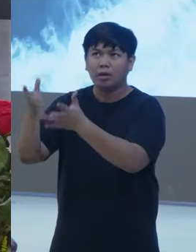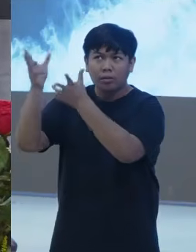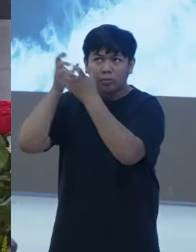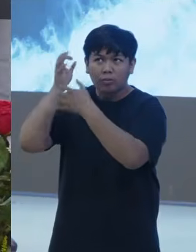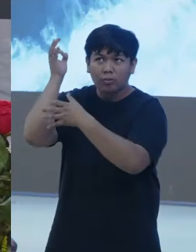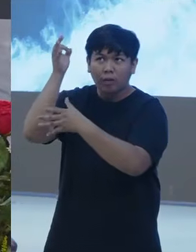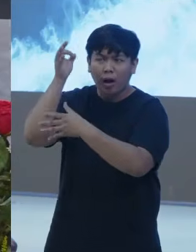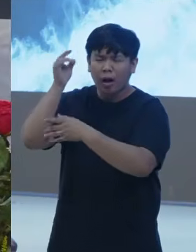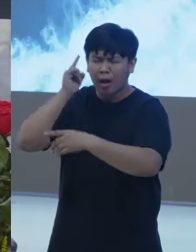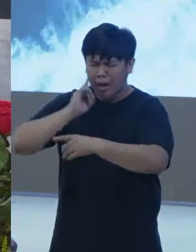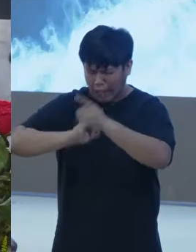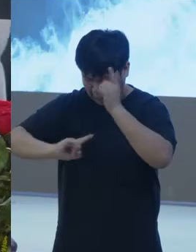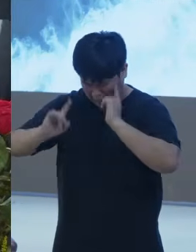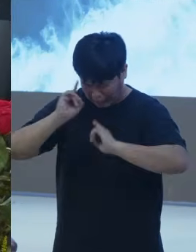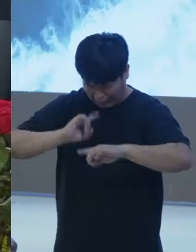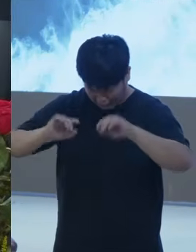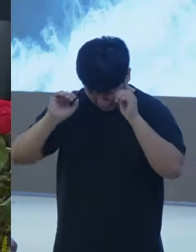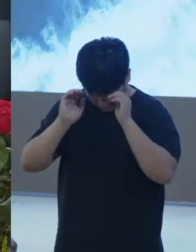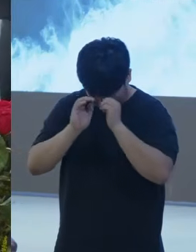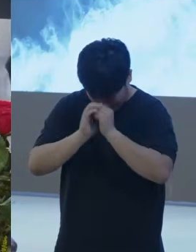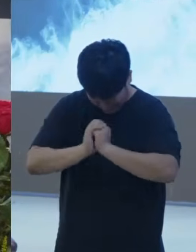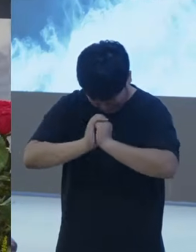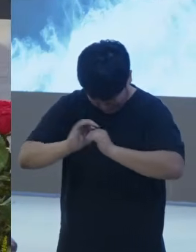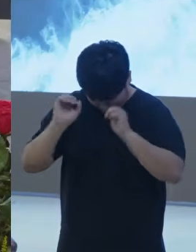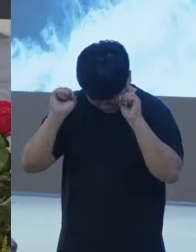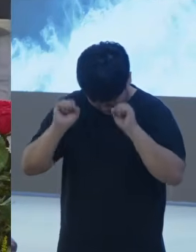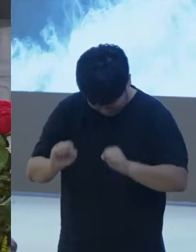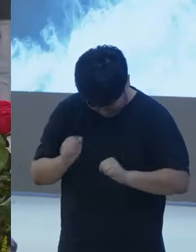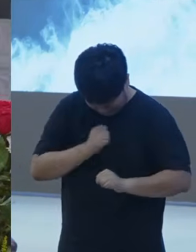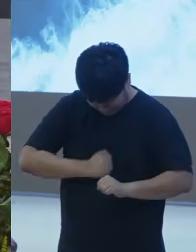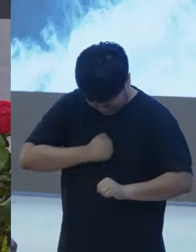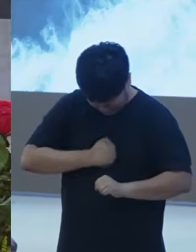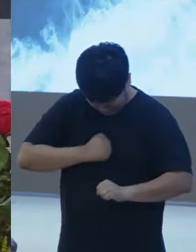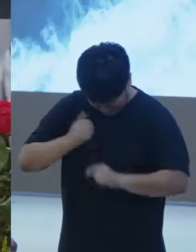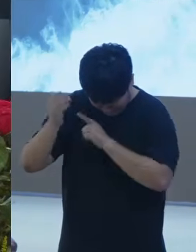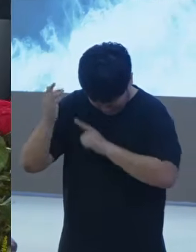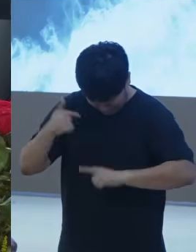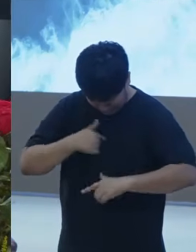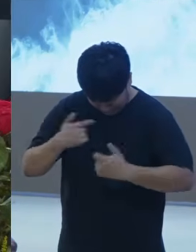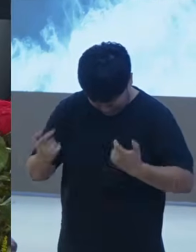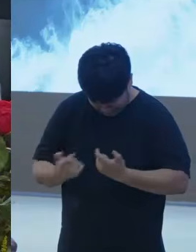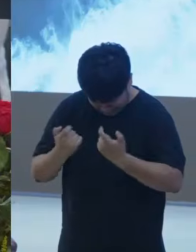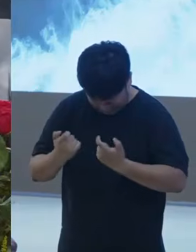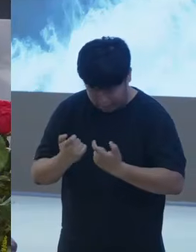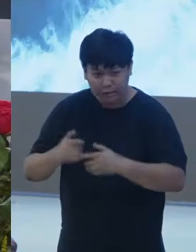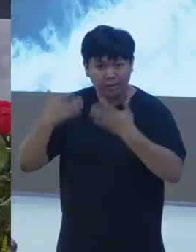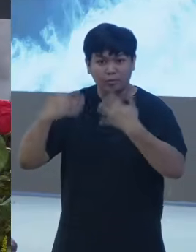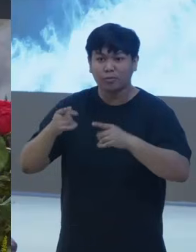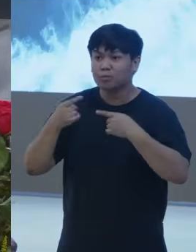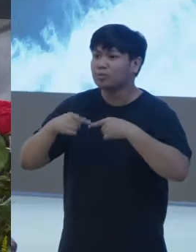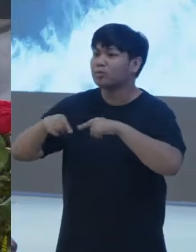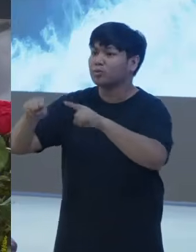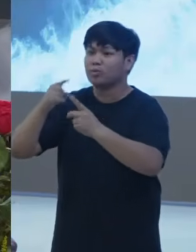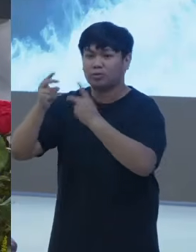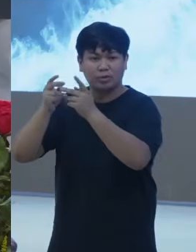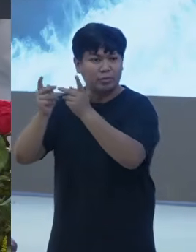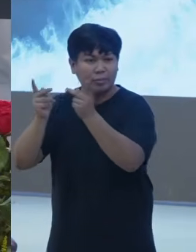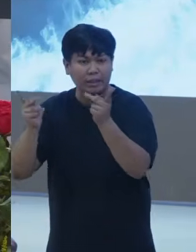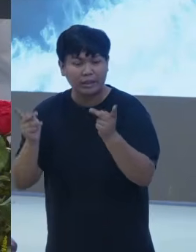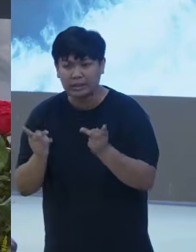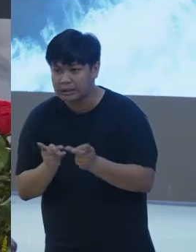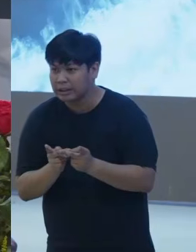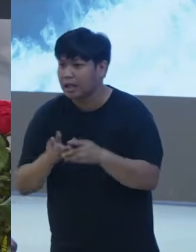Nagsisi. Lumapit. Nanalangin. Pagkatapos magpunta sa visitor center, sinabi dun sa isa